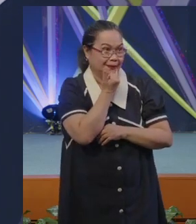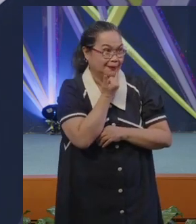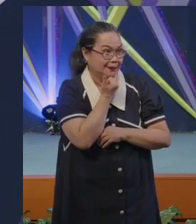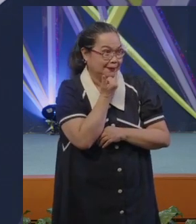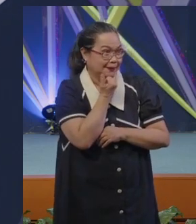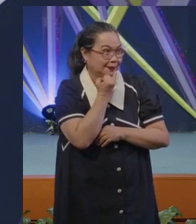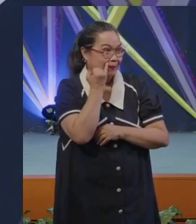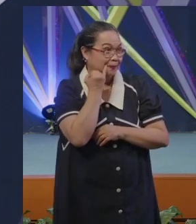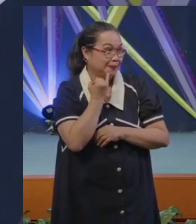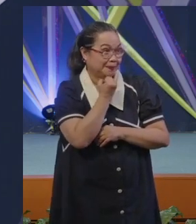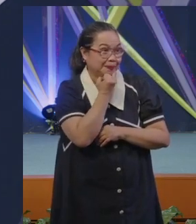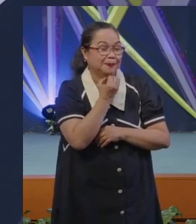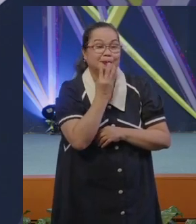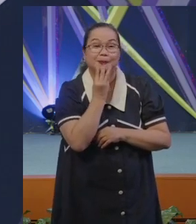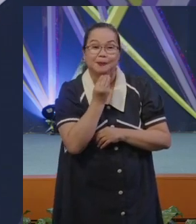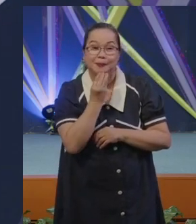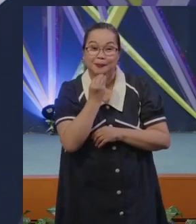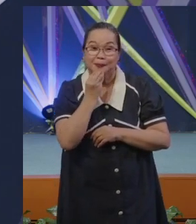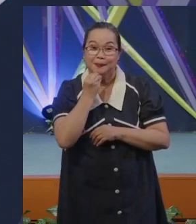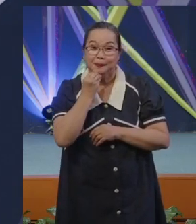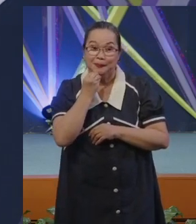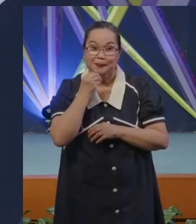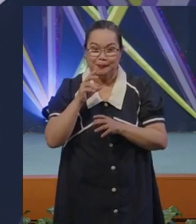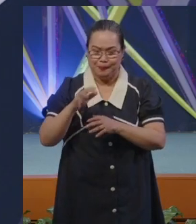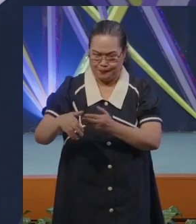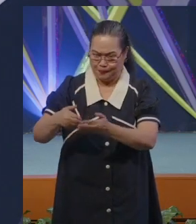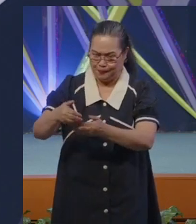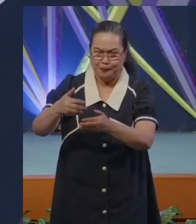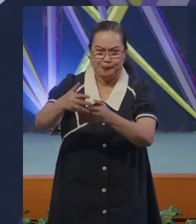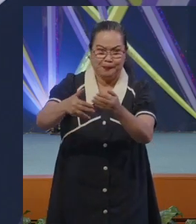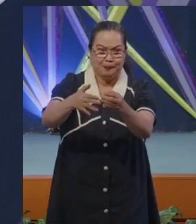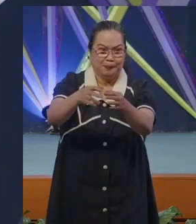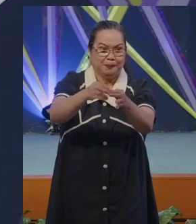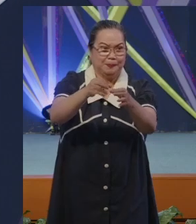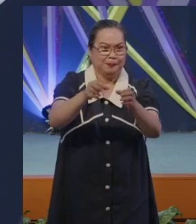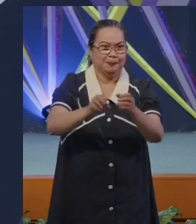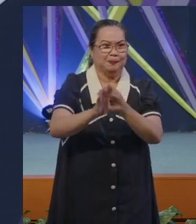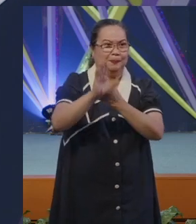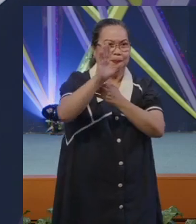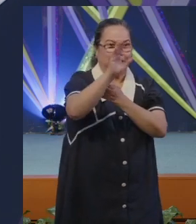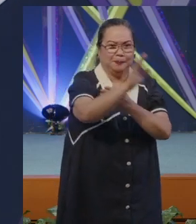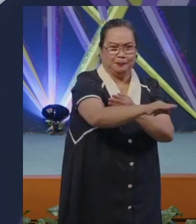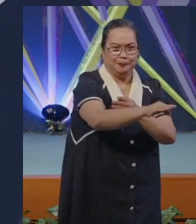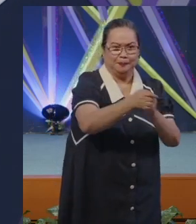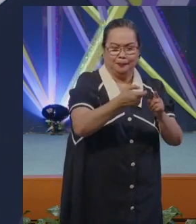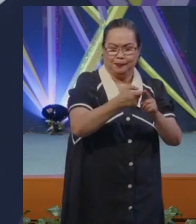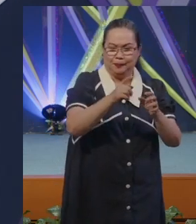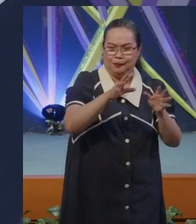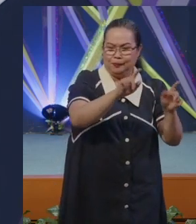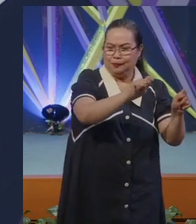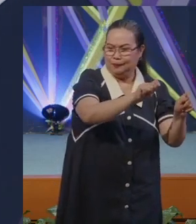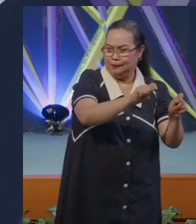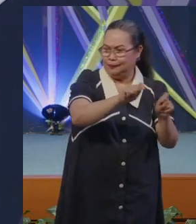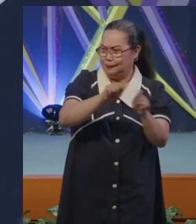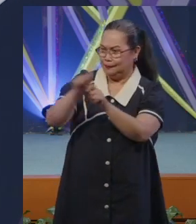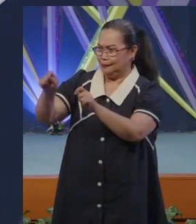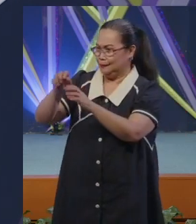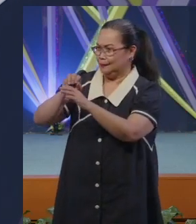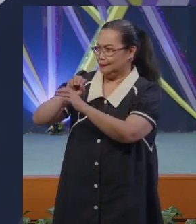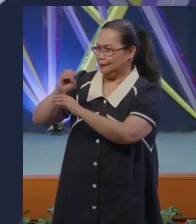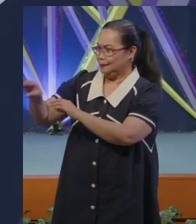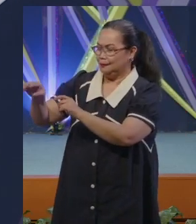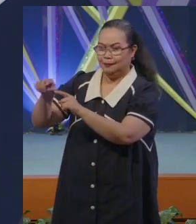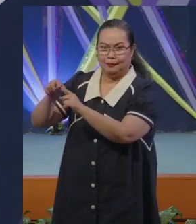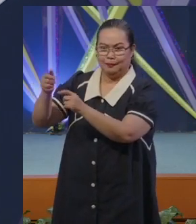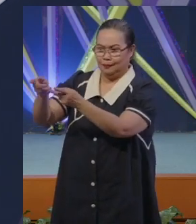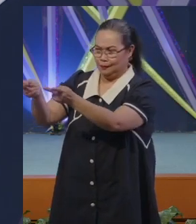Israel, isang remnant ng Israel na ibabalik niya mula sa pagka-exile. Tapos